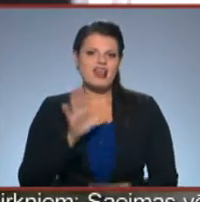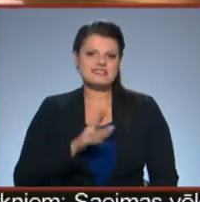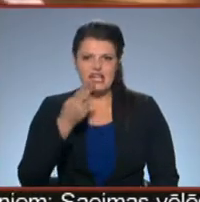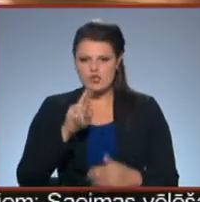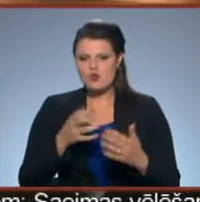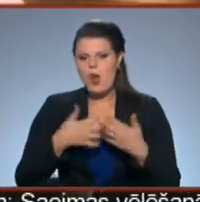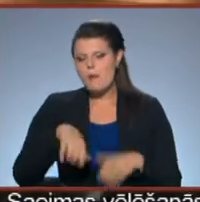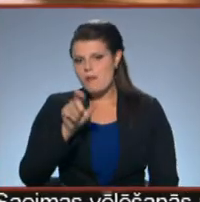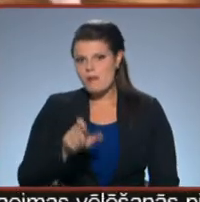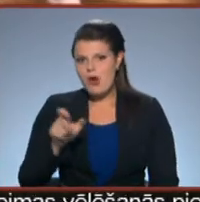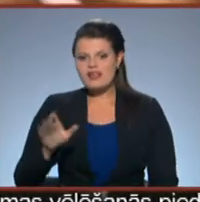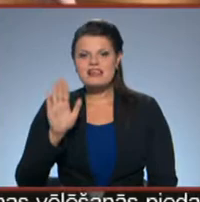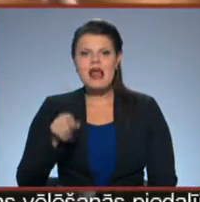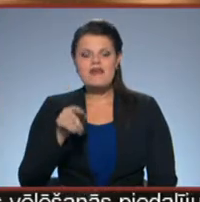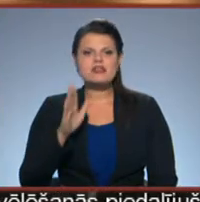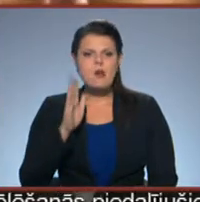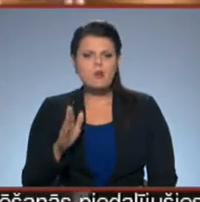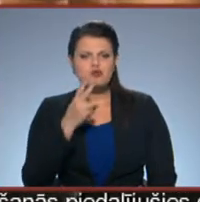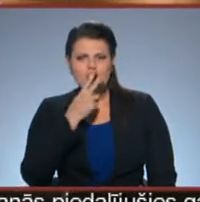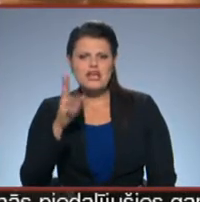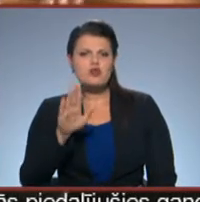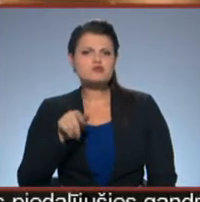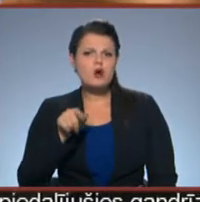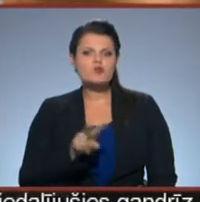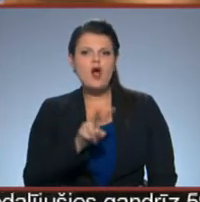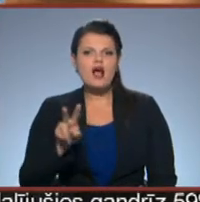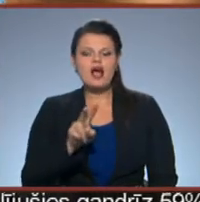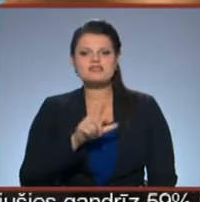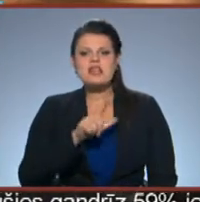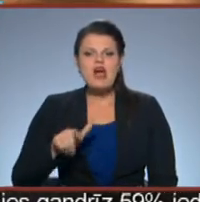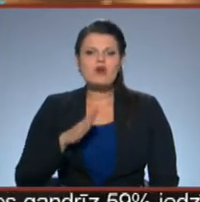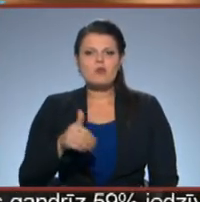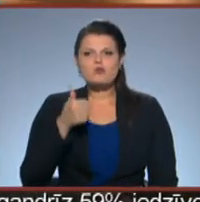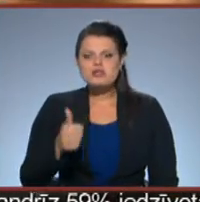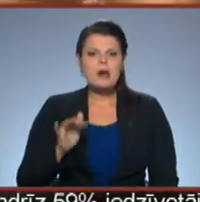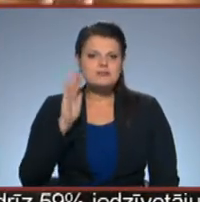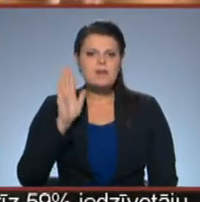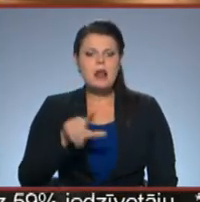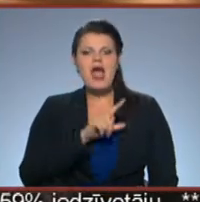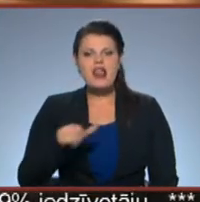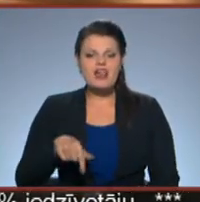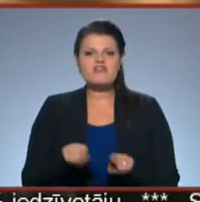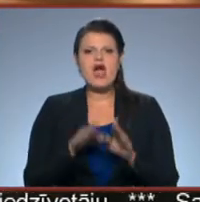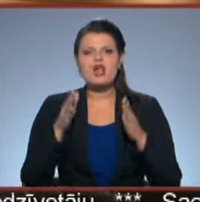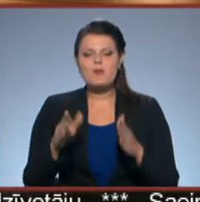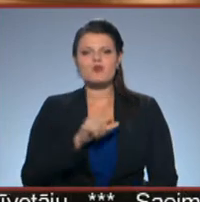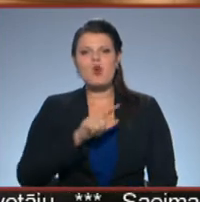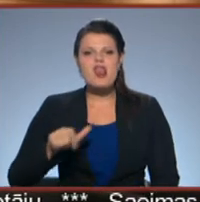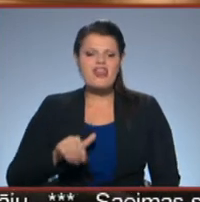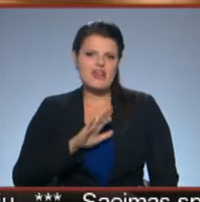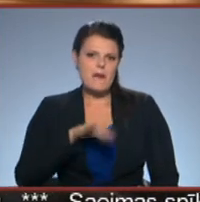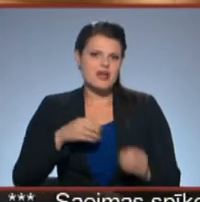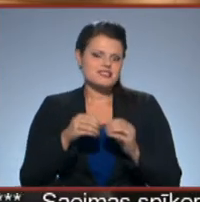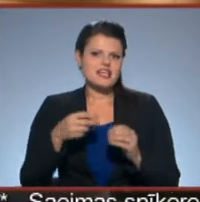politiķiem. Lai viņiem būtu strateģiskais skatījums par to, kas Latvijai labs nākotnē, lai Latvija būtu Latvija arī pēc gadiem 10, 20, 30